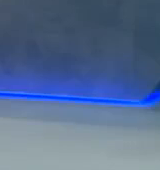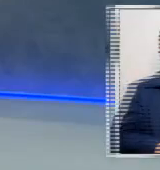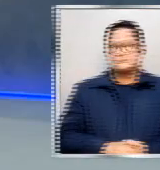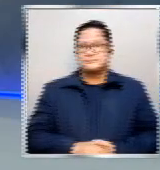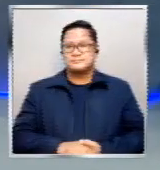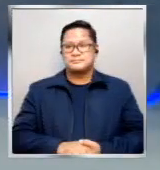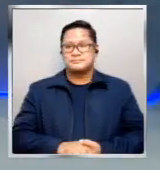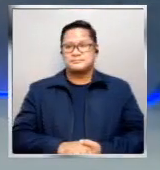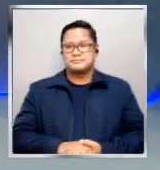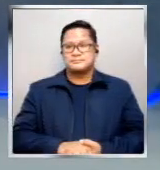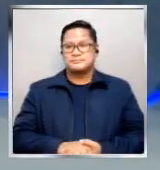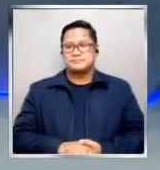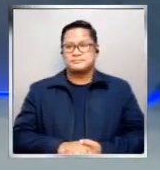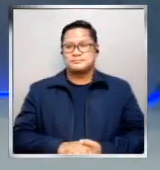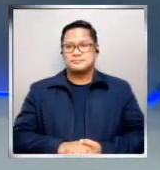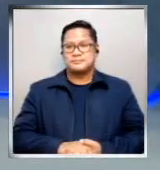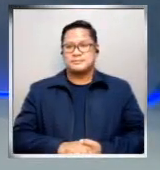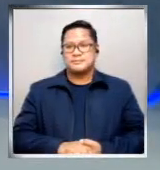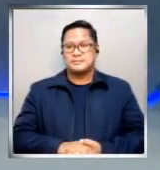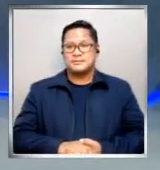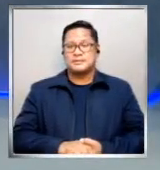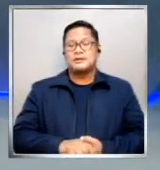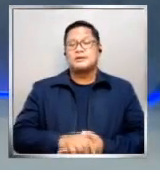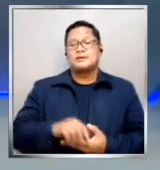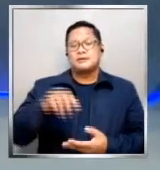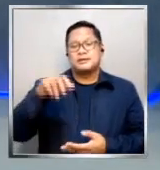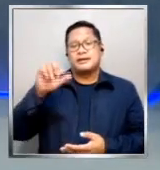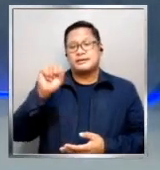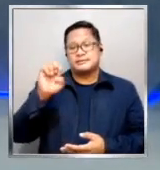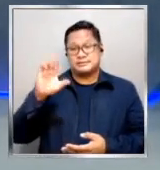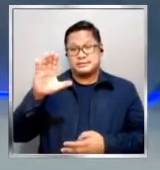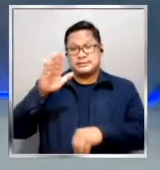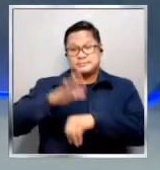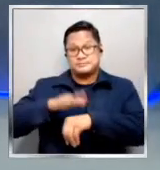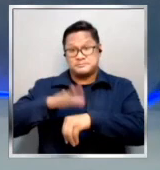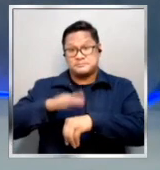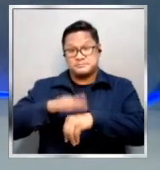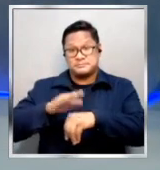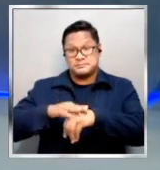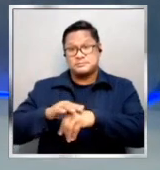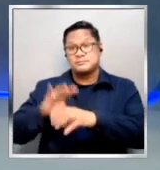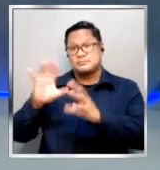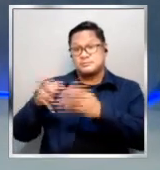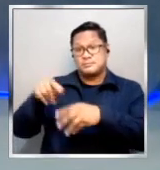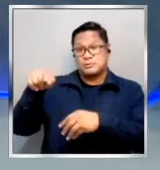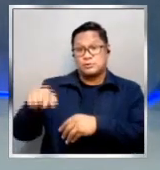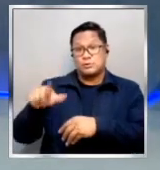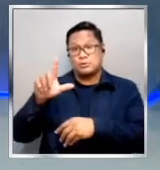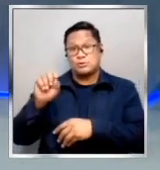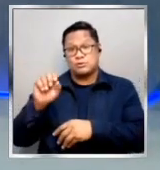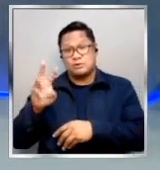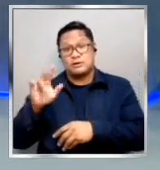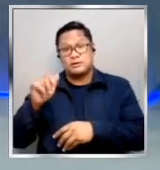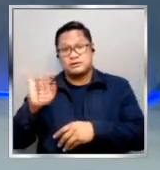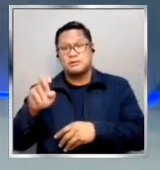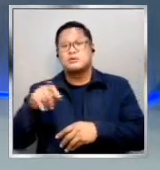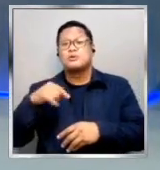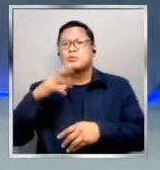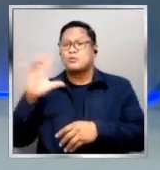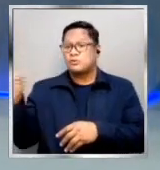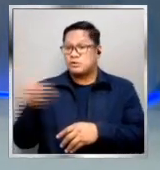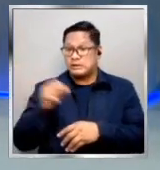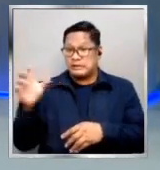Nagbabala ang Securities and Exchange Commission o SEC laban sa kumpanyang Lokal Plate na kumukuha raw ng investor kahit